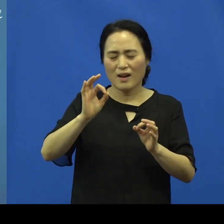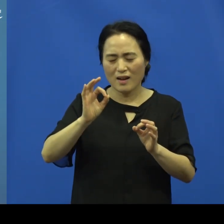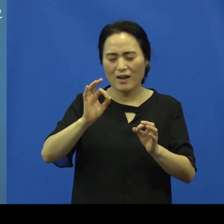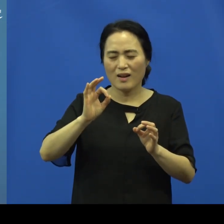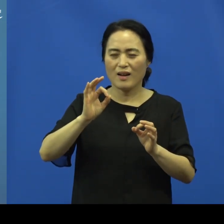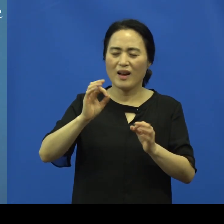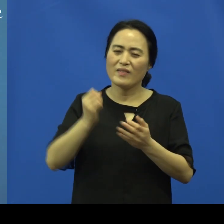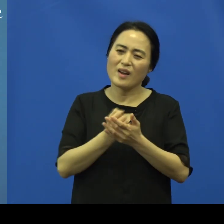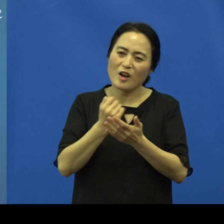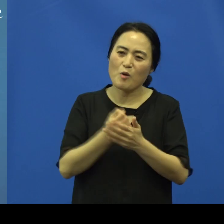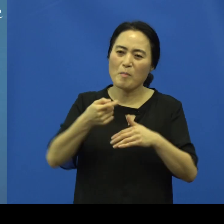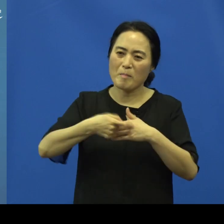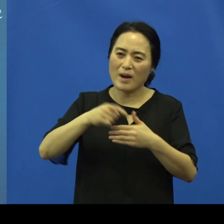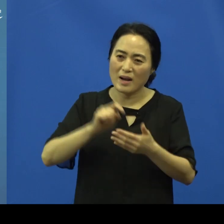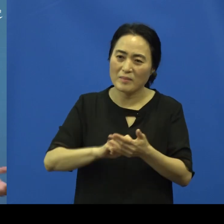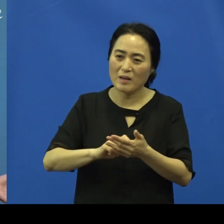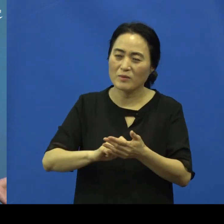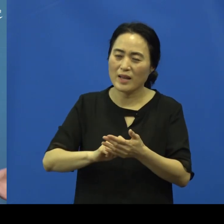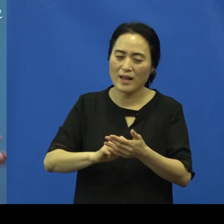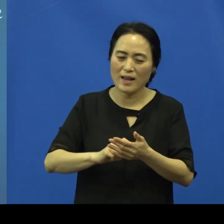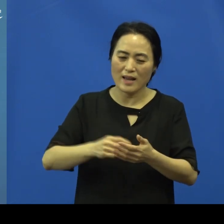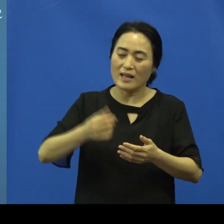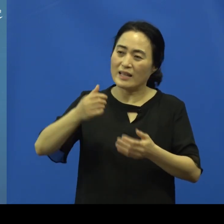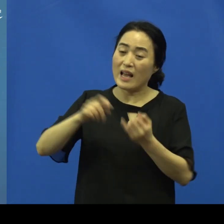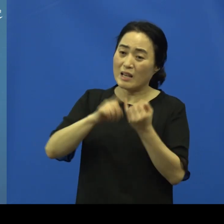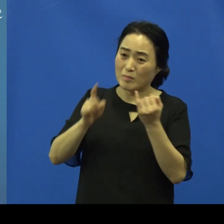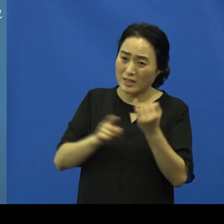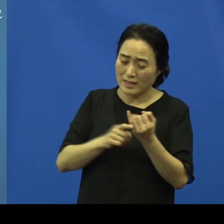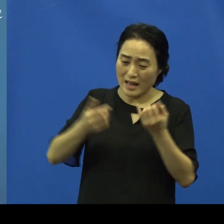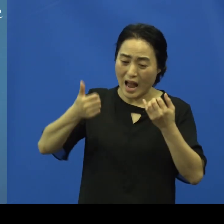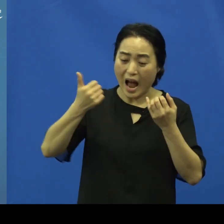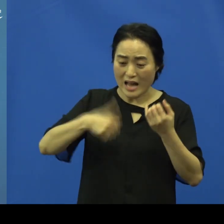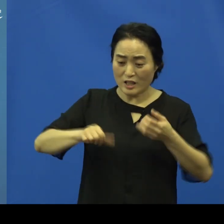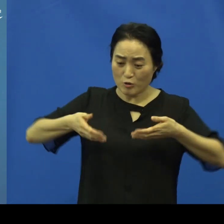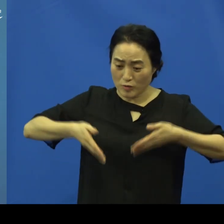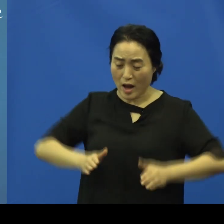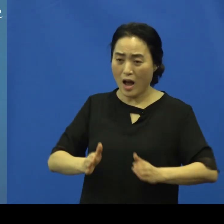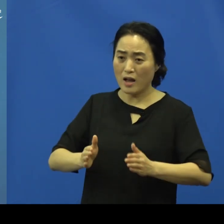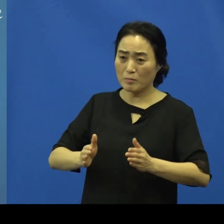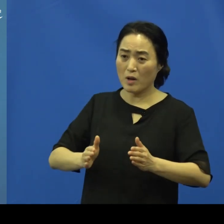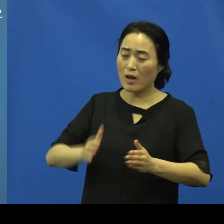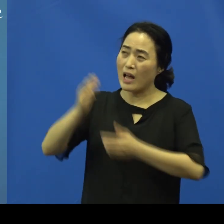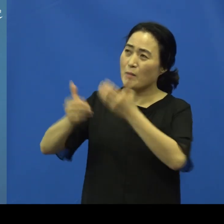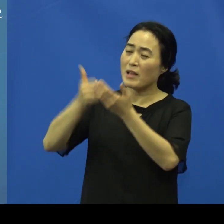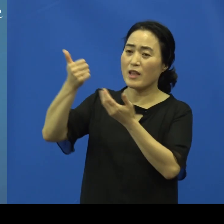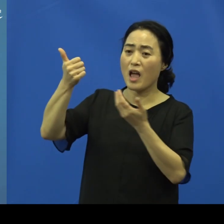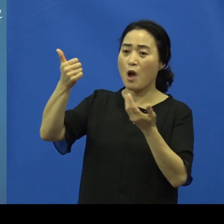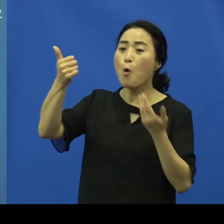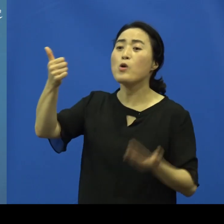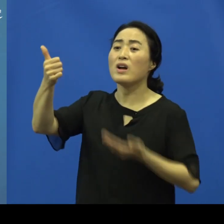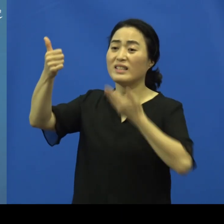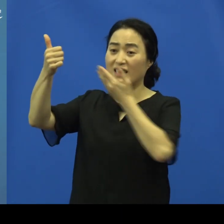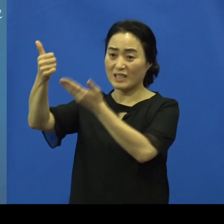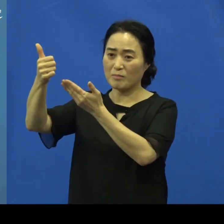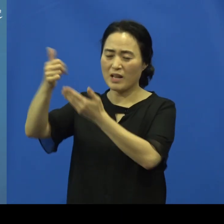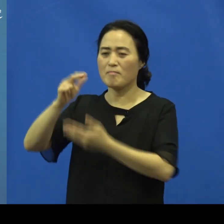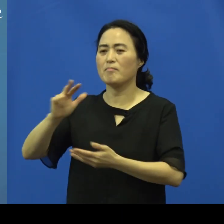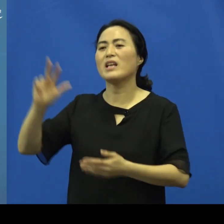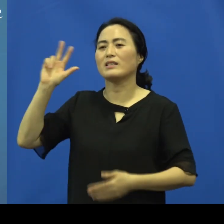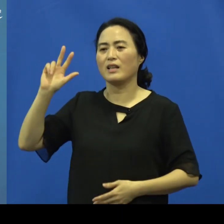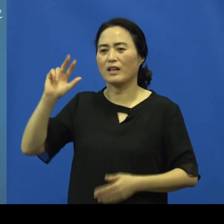하나님께 드리겠다는 거죠. 그래서 그 아이를 통하여 그 민족을 살려내는 일을 하나님이 하시는 거죠. 이 기도가 깊어지면서 일어난 일인